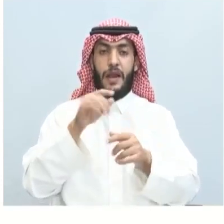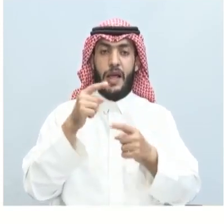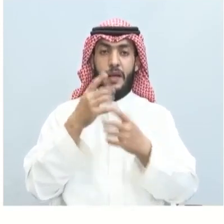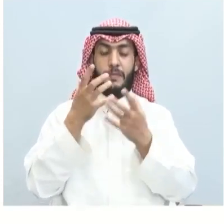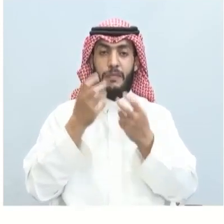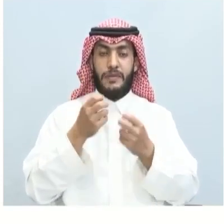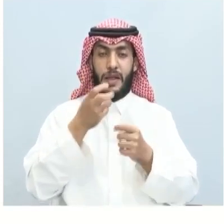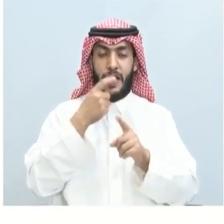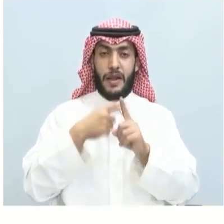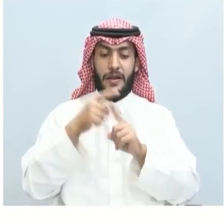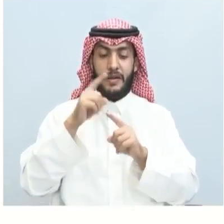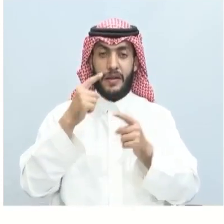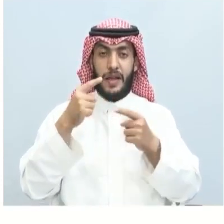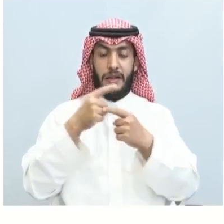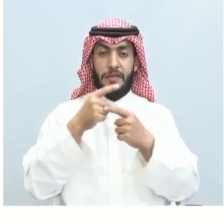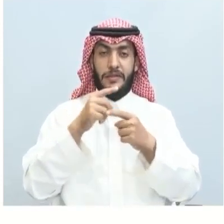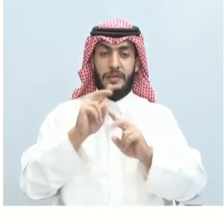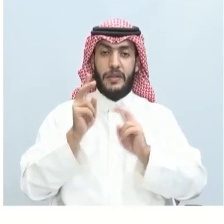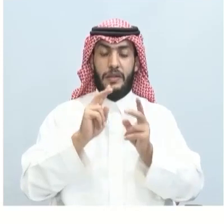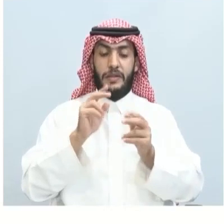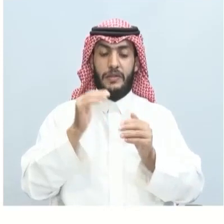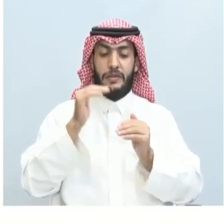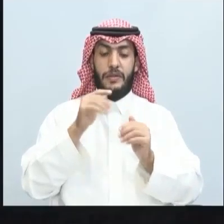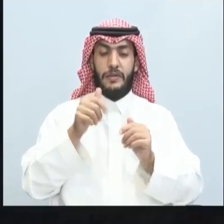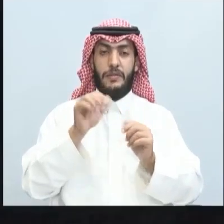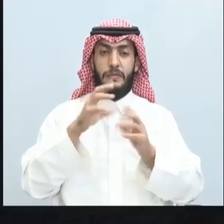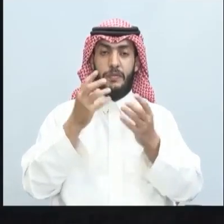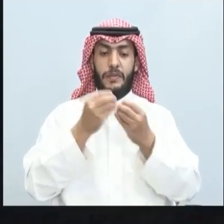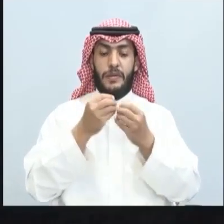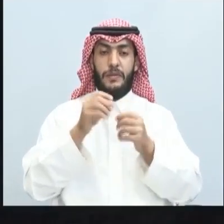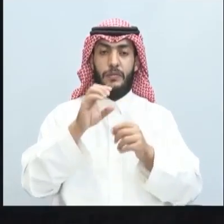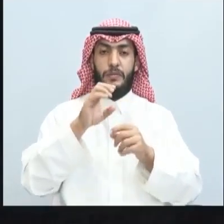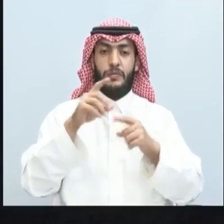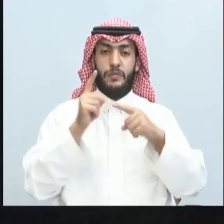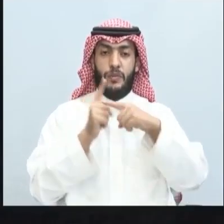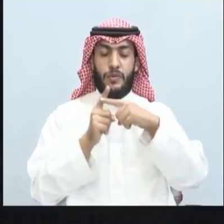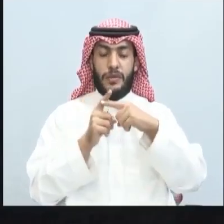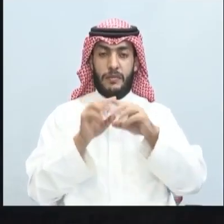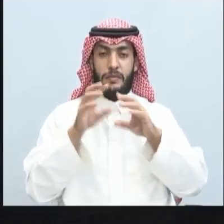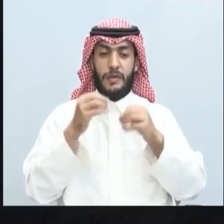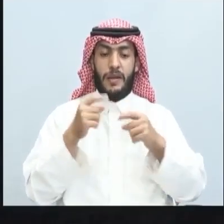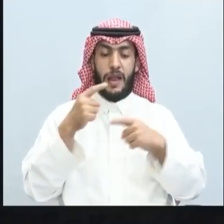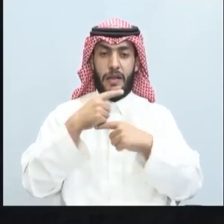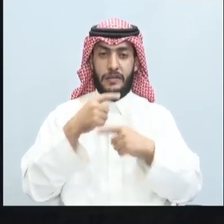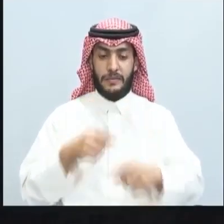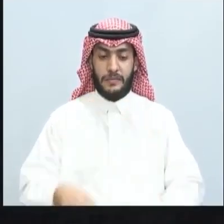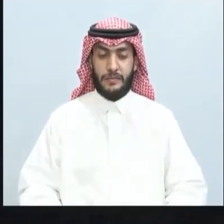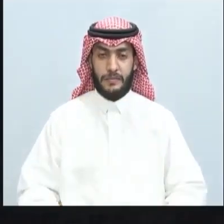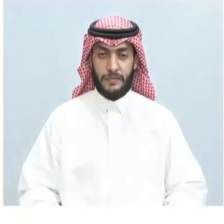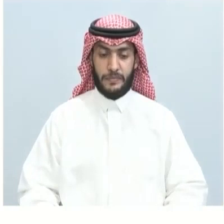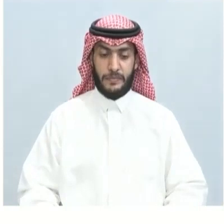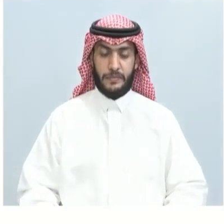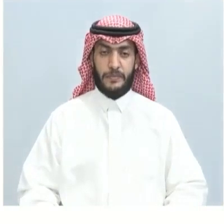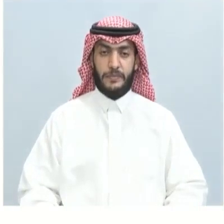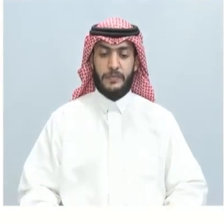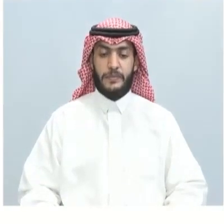للحراره عندما اعكس التفاعل سنغير الاشاره وتعطيني اشاره موجبه بالتالي سيصبح التفاعل العكسي هو تفاعل ماص